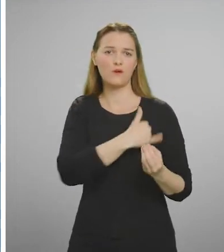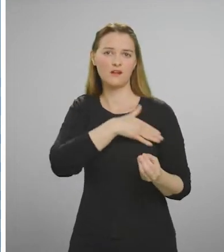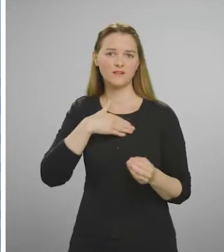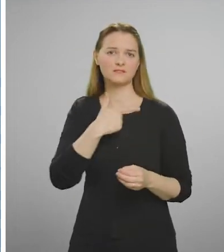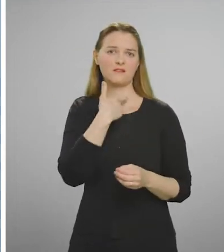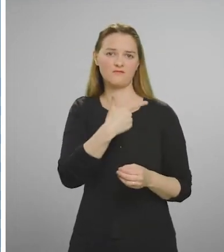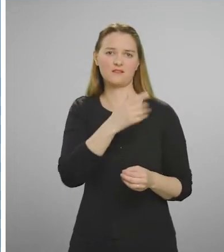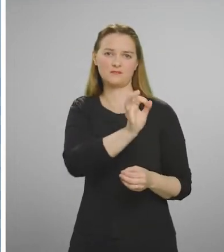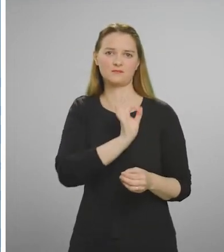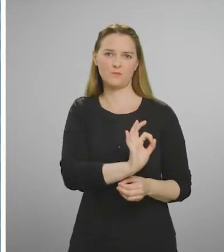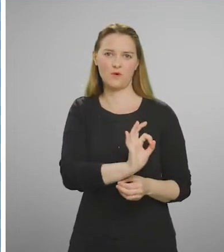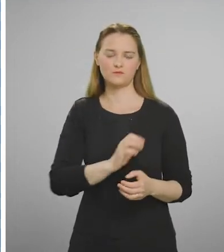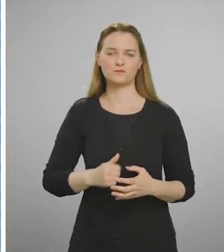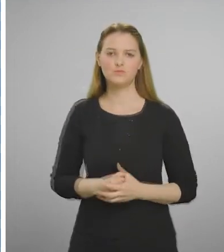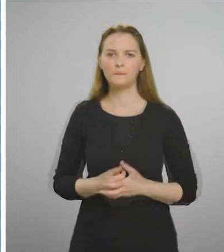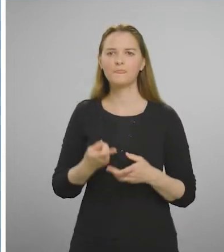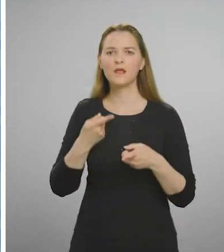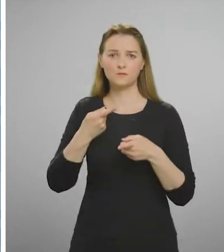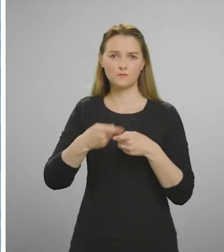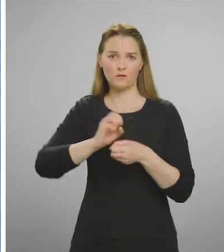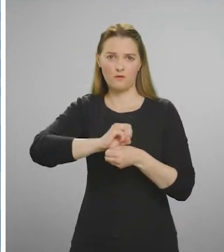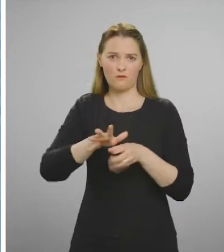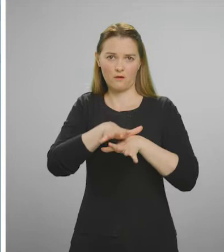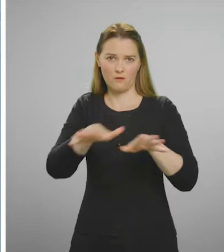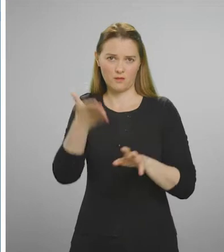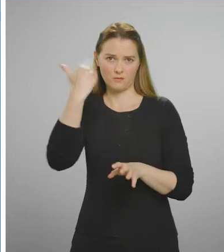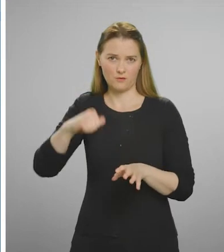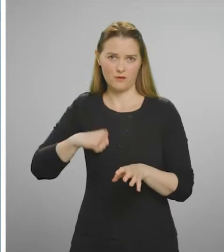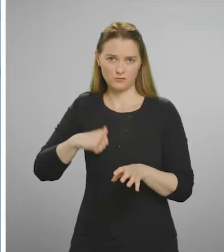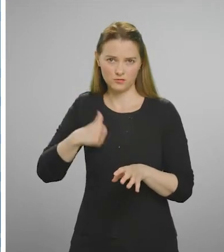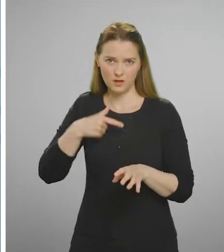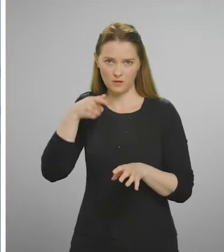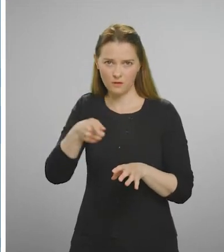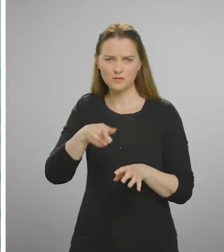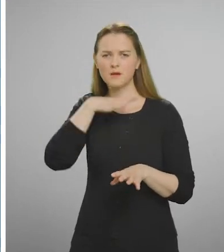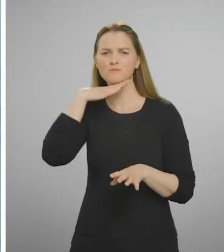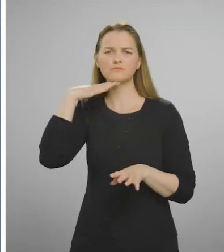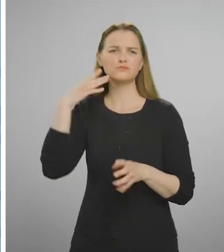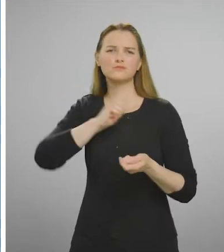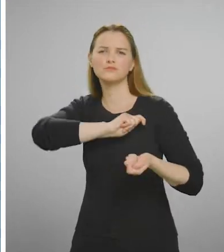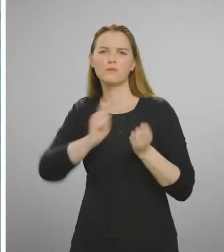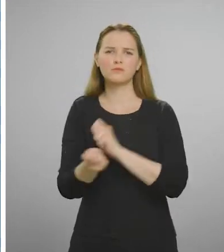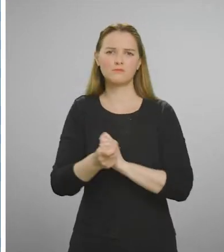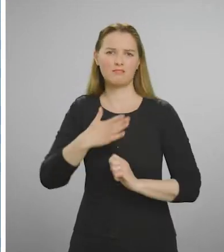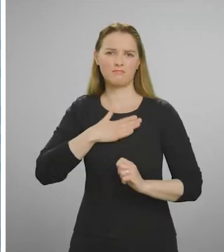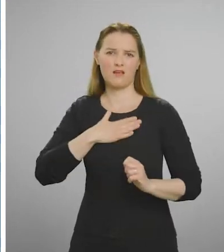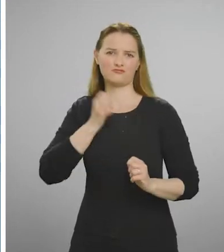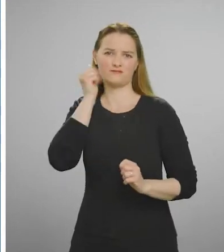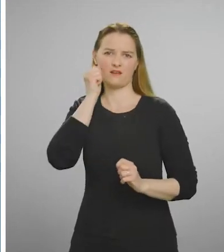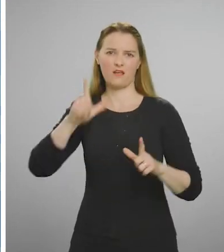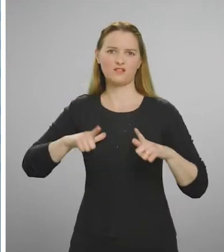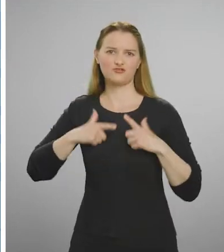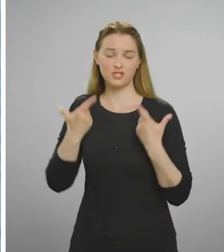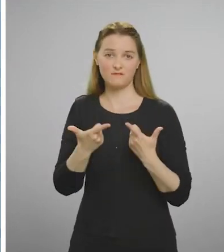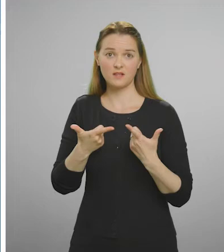20% ukupne populacije Republike Hrvatske. Pandemija koja se dogodila prošle godine imala je veliki utjecaj na našu